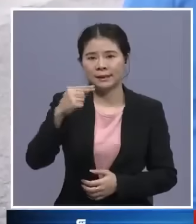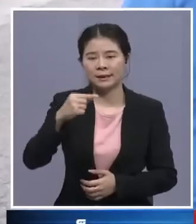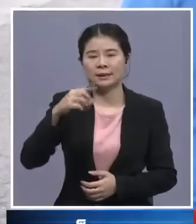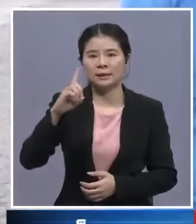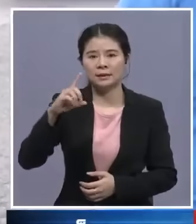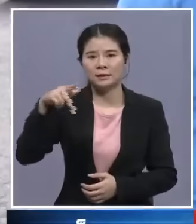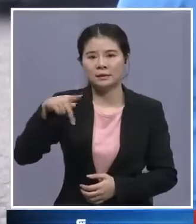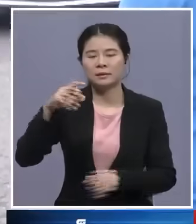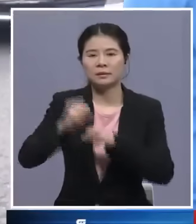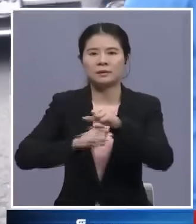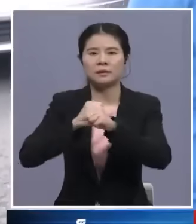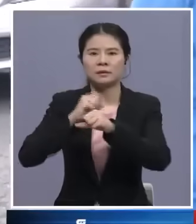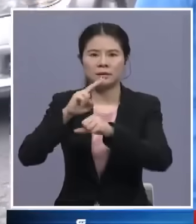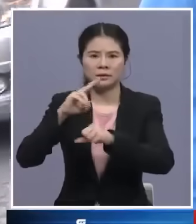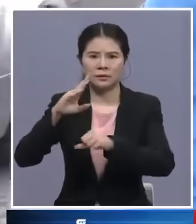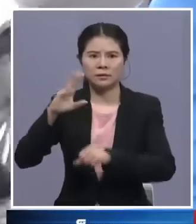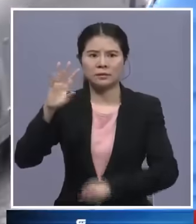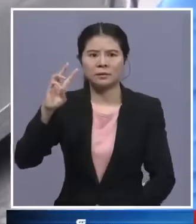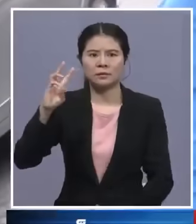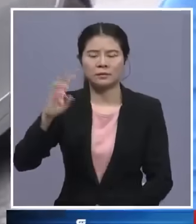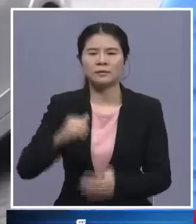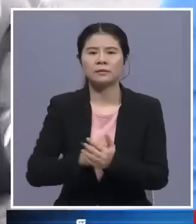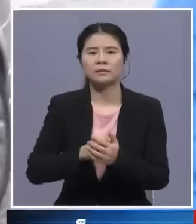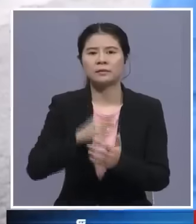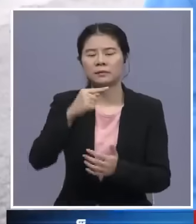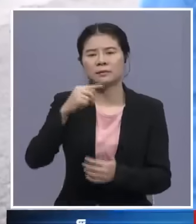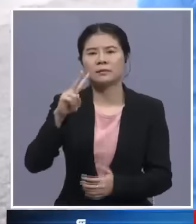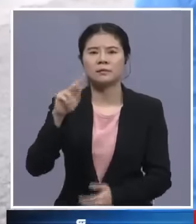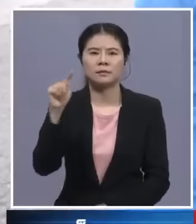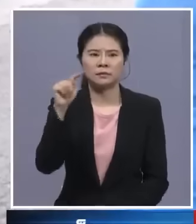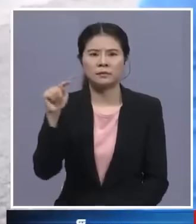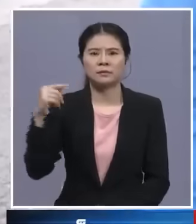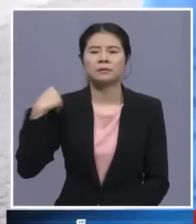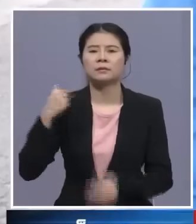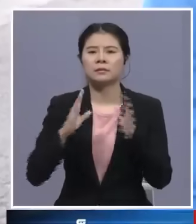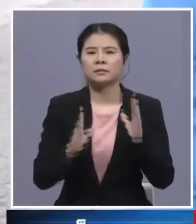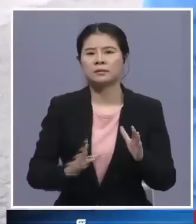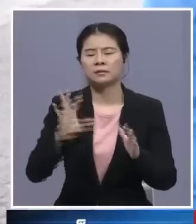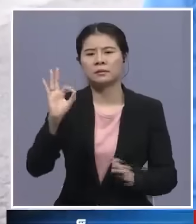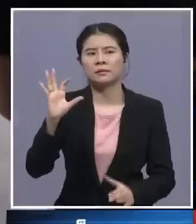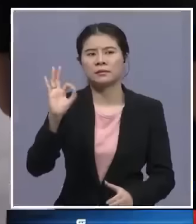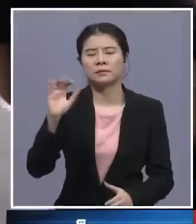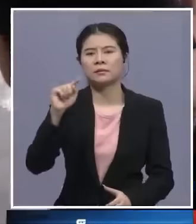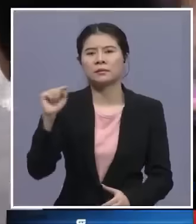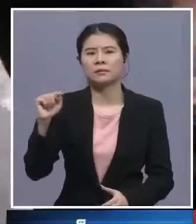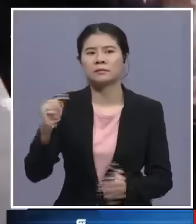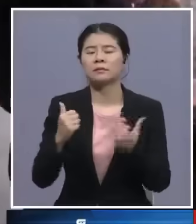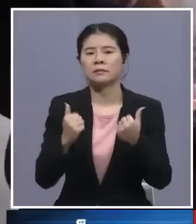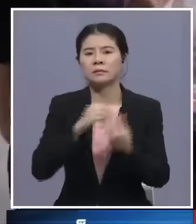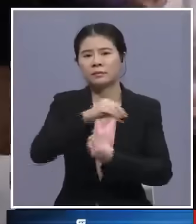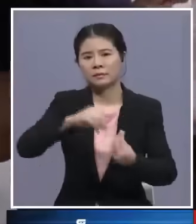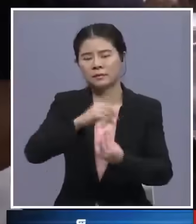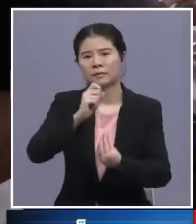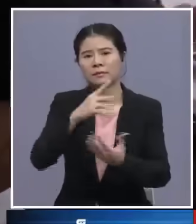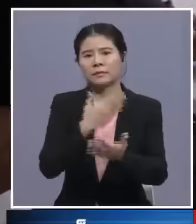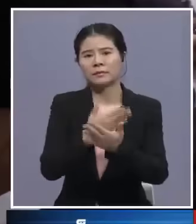66ที่จะเติบโตต่ำกว่า 2%ที่บอกว่าน้อยกว่าที่นักวิชาการ 99คนคาดการเอาไว้เนี่ยปลายปีที่แล้วสำนักงานเศรษฐกิจการคลังของ